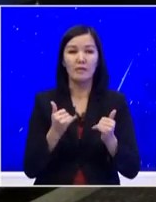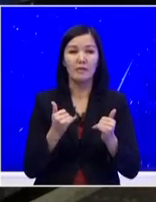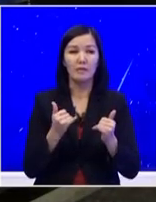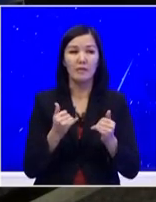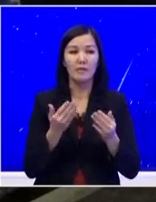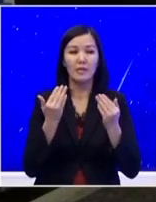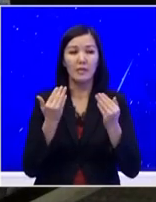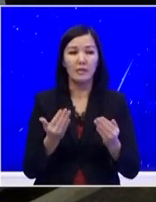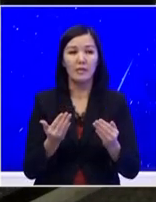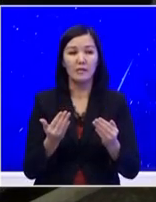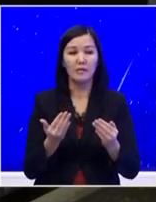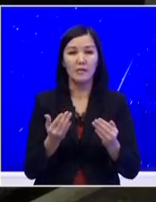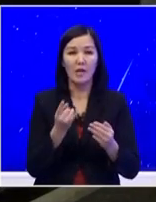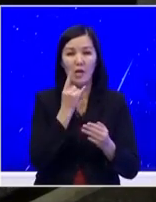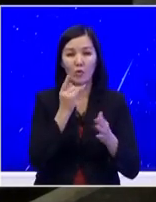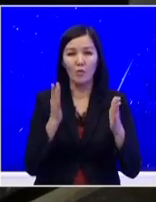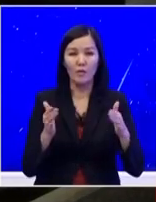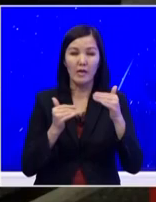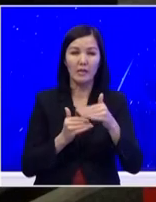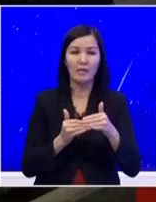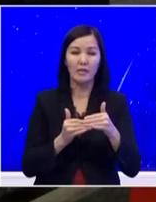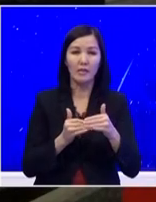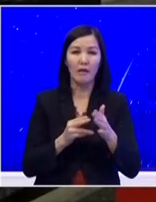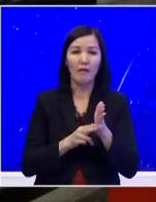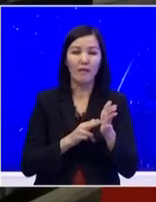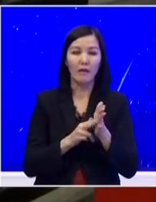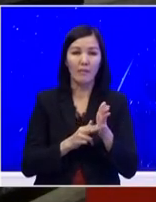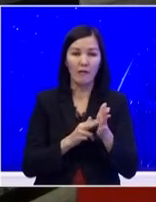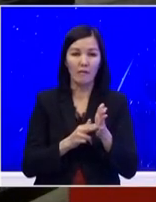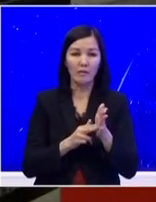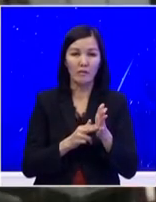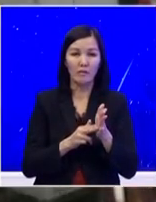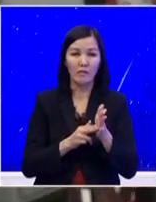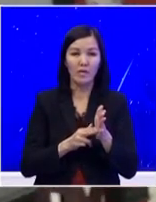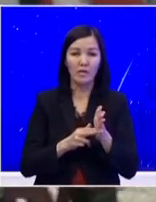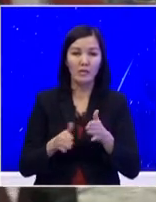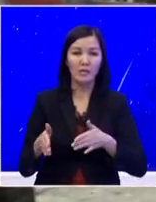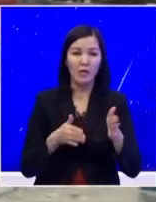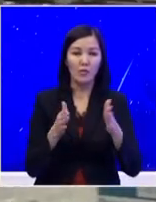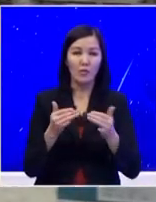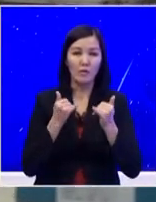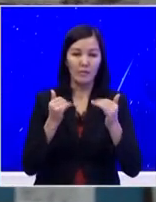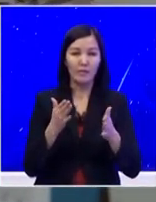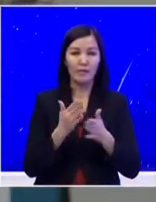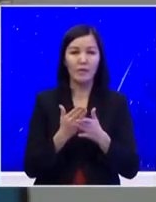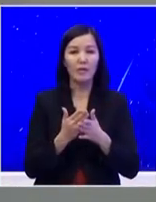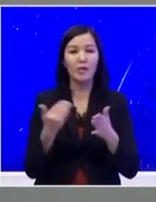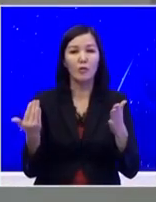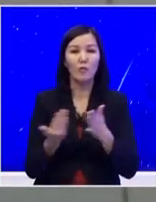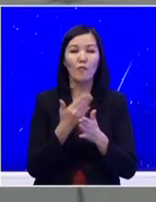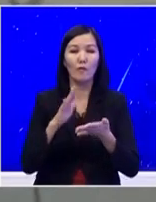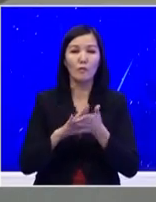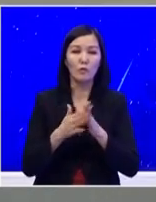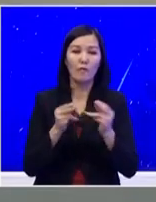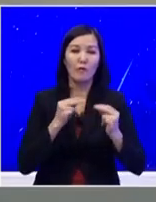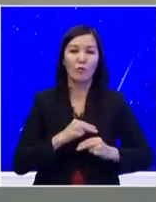производим аккумуляторы для тепловозных, для железной дороги. Хочется отметить, что несмотря на новые условия